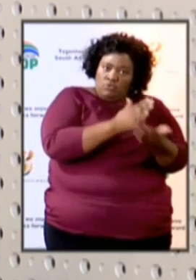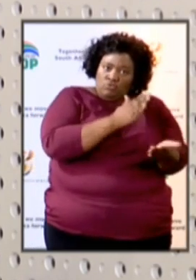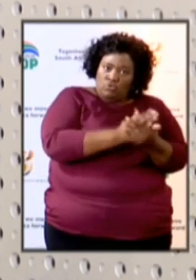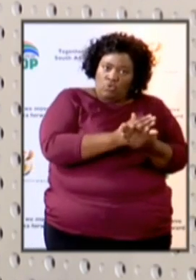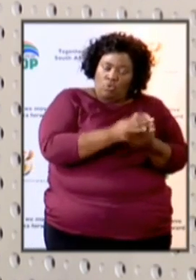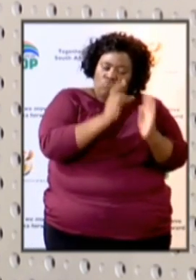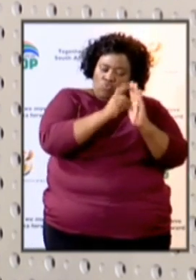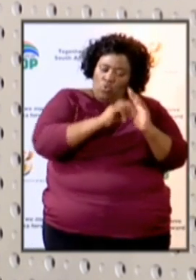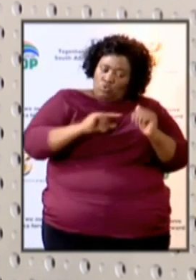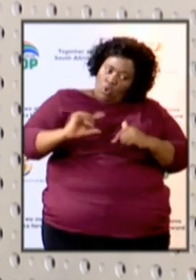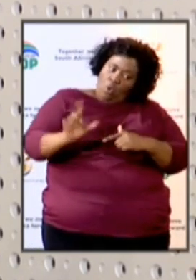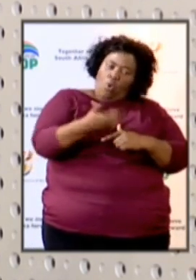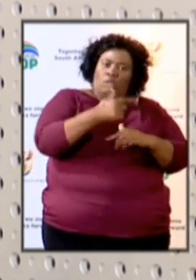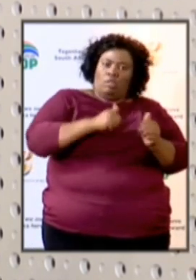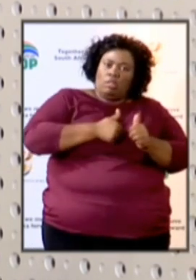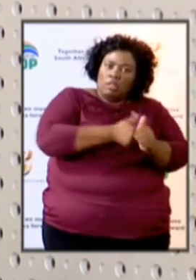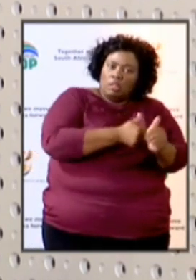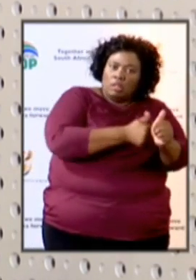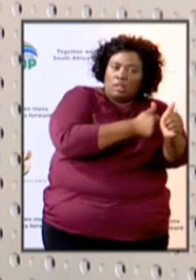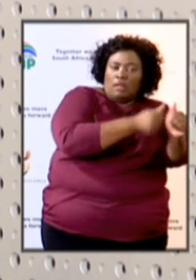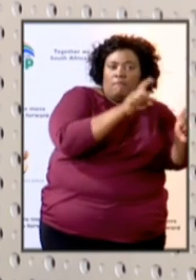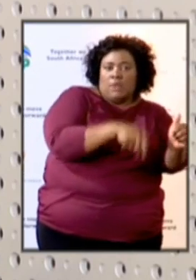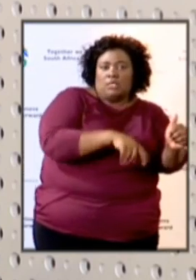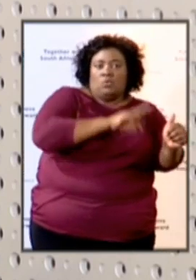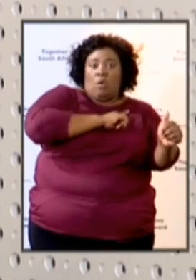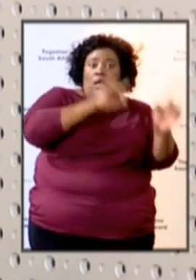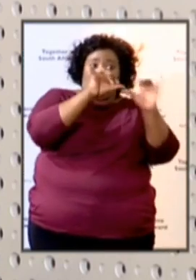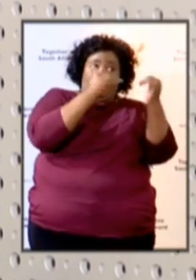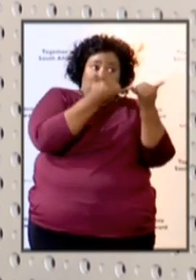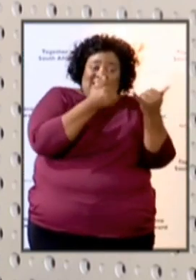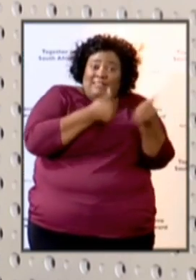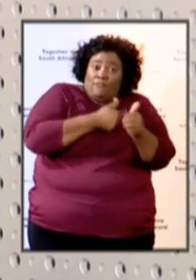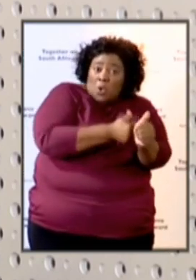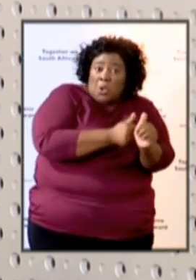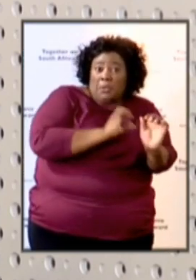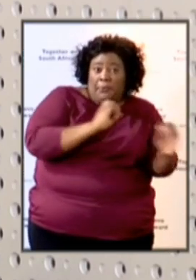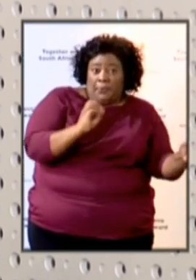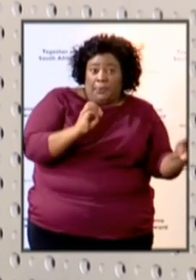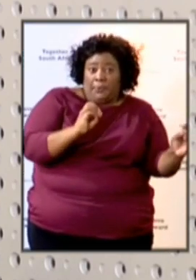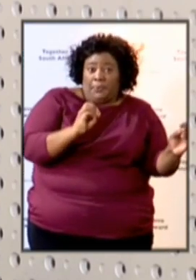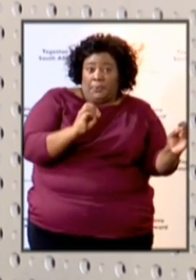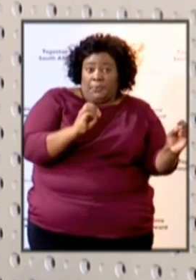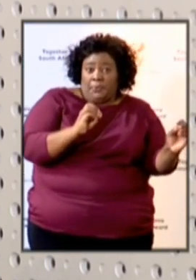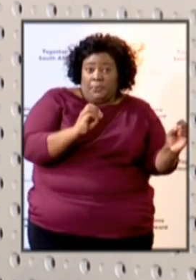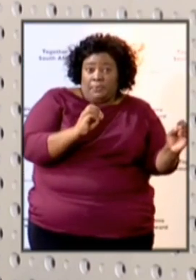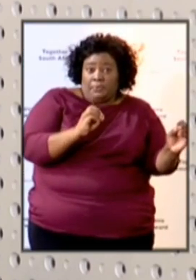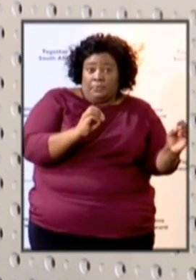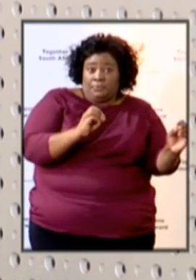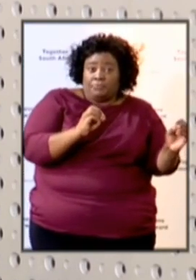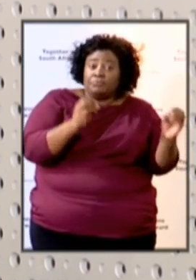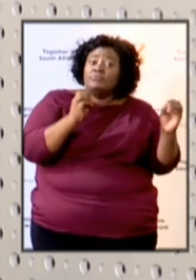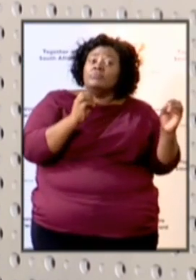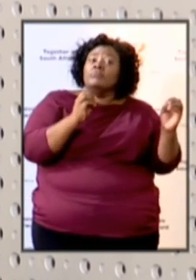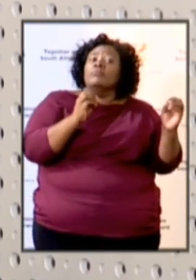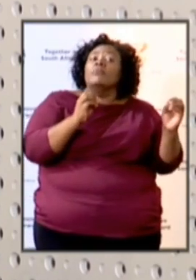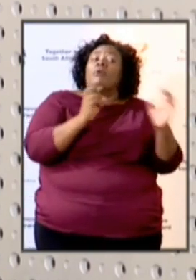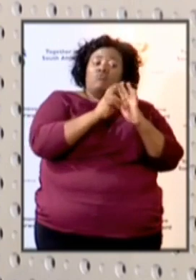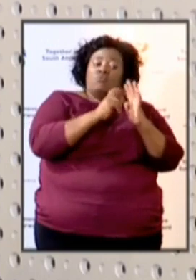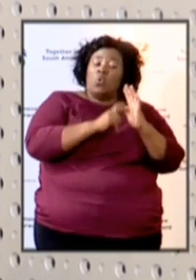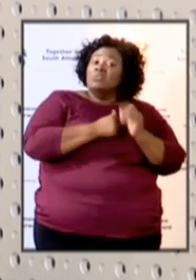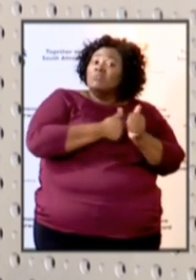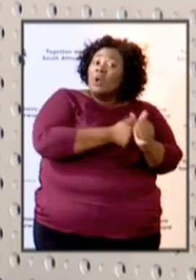uma ungayilandeli umqashi engayilandeli imithetho yezempilo izovalwa leyo ndawo